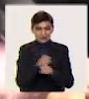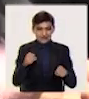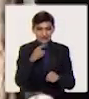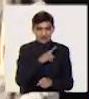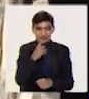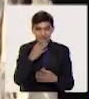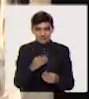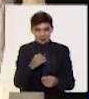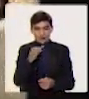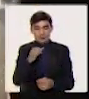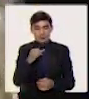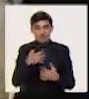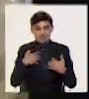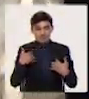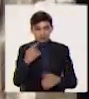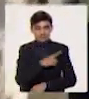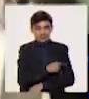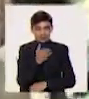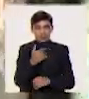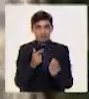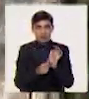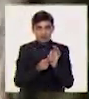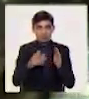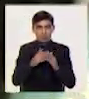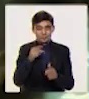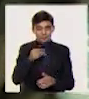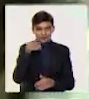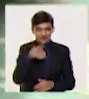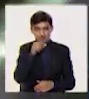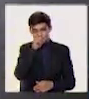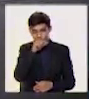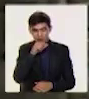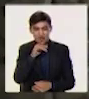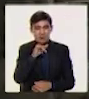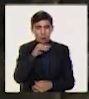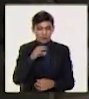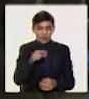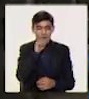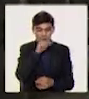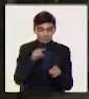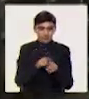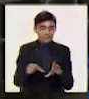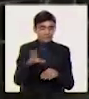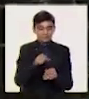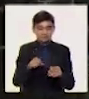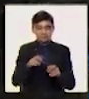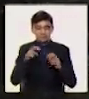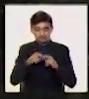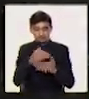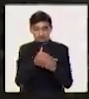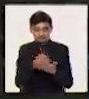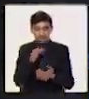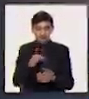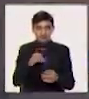за сутки. Мал дәрігерлері Бескөл ауылында 70 үйдегі 2 мыңнан артық қаз, үйрек және тауықтарды тәркілеп алмақ. Тізім бойынша үйді аралап,